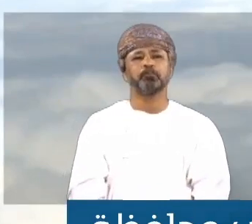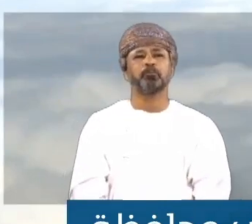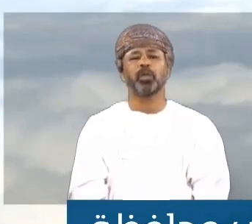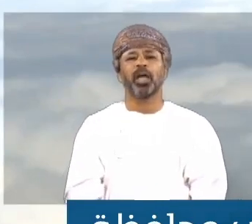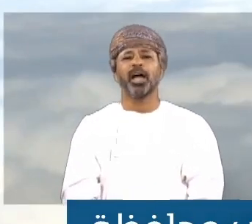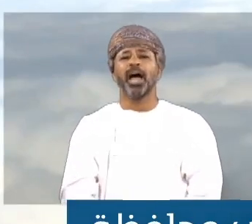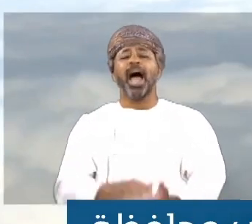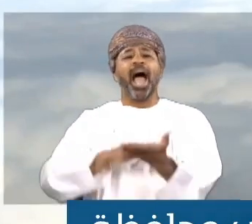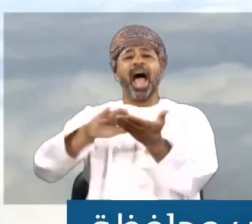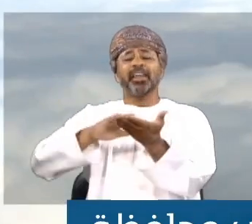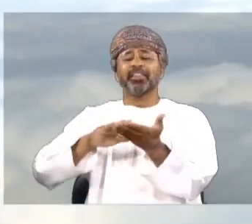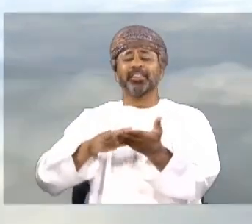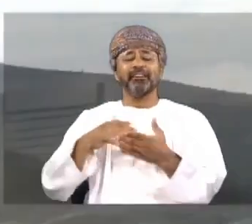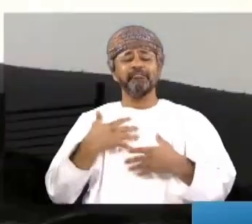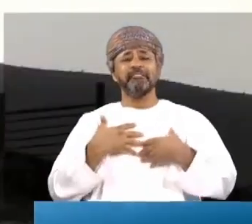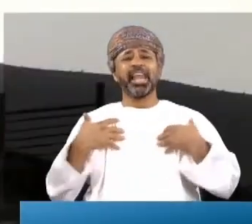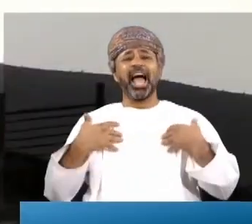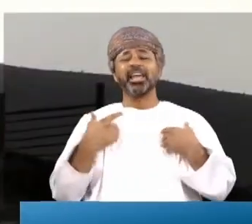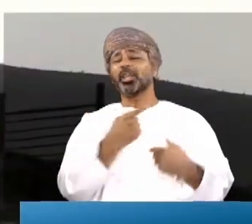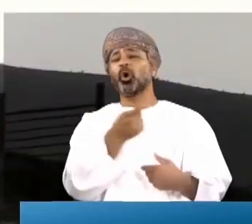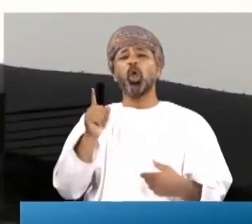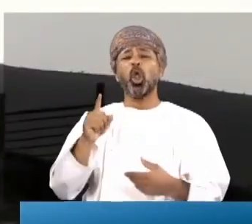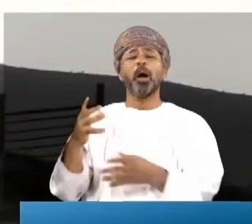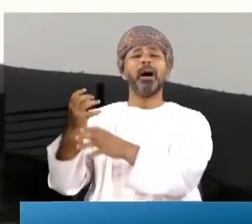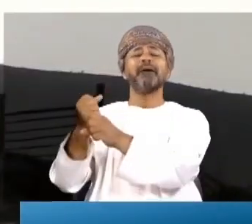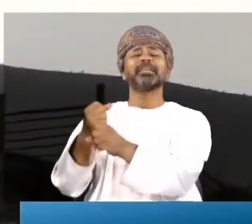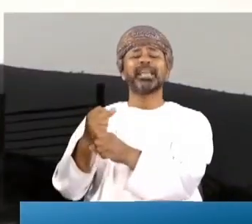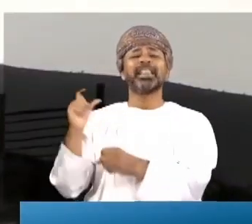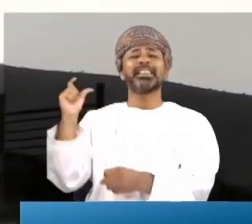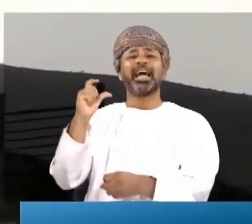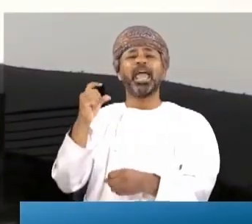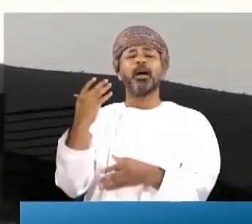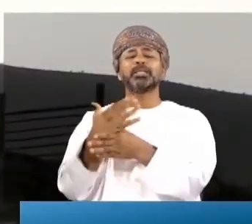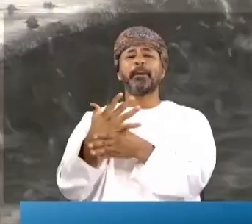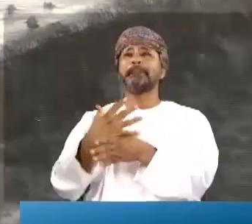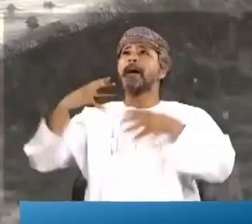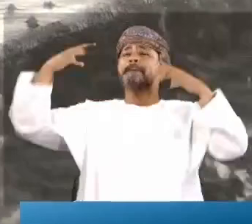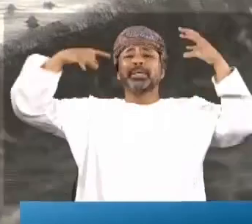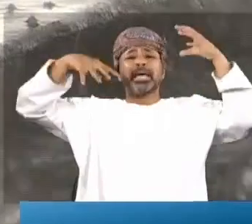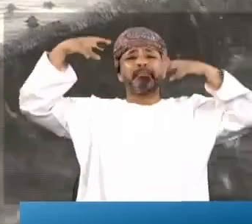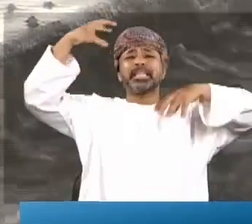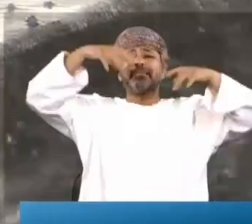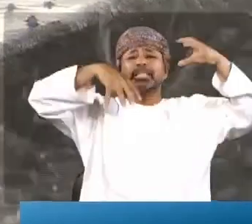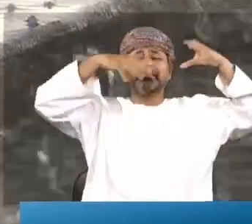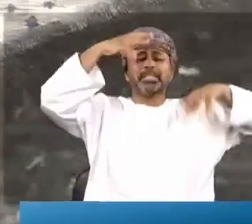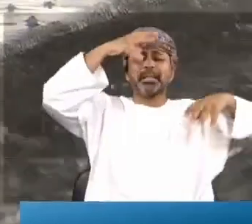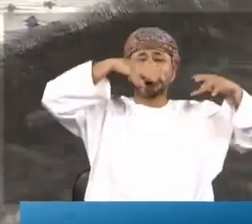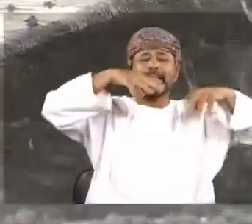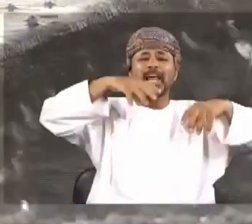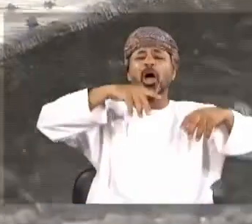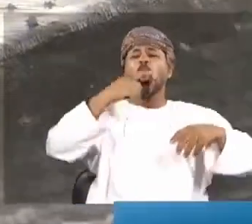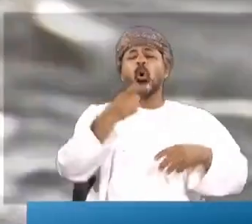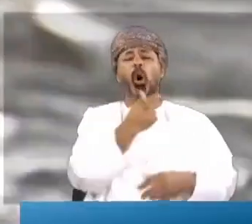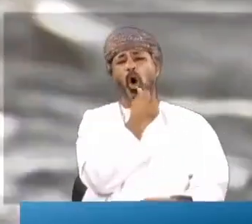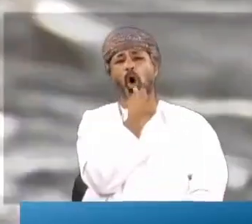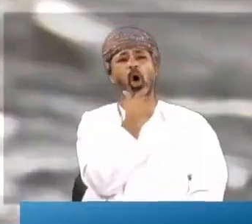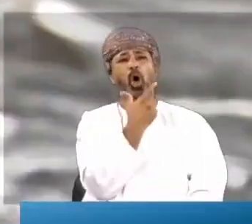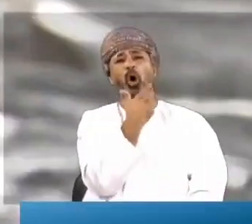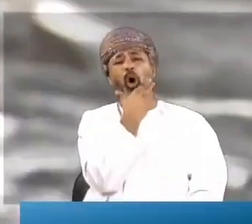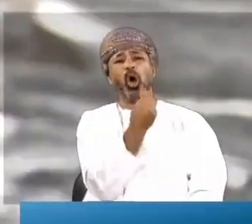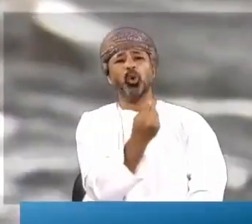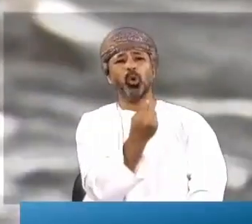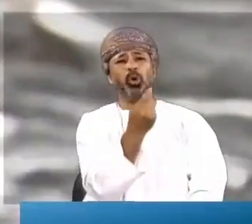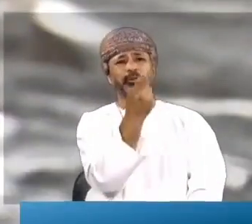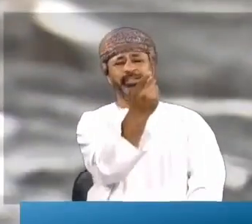تهللت الأرض في محافظة الداخلية مستبشرة بغيث السماء، مستقبلة المطر الذي أنعم الله